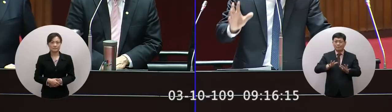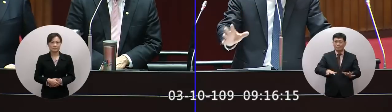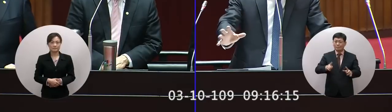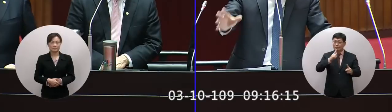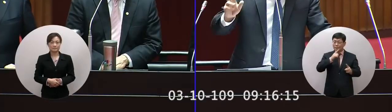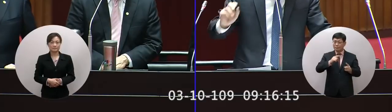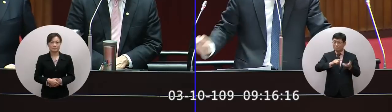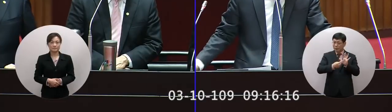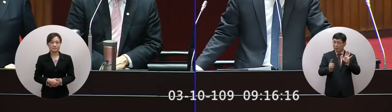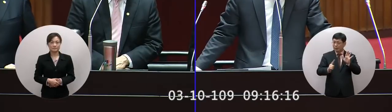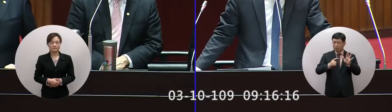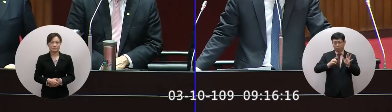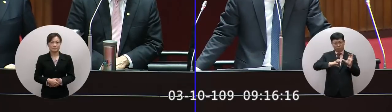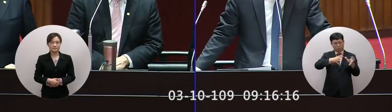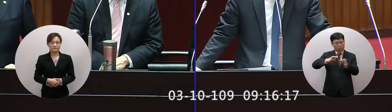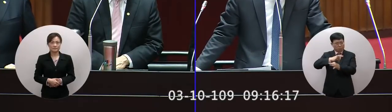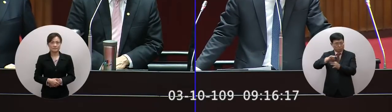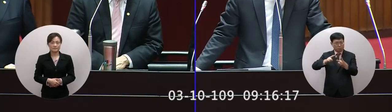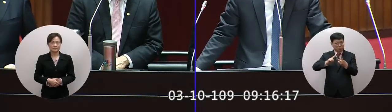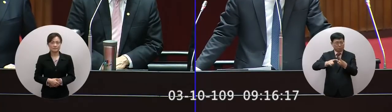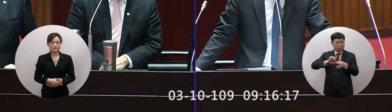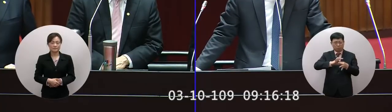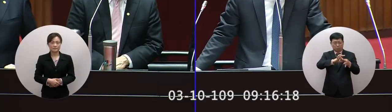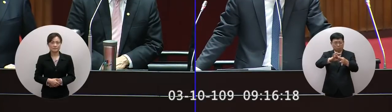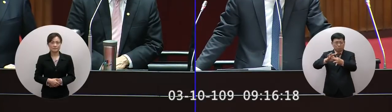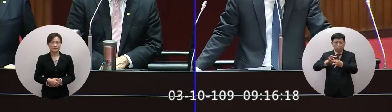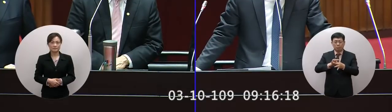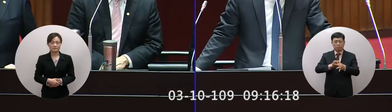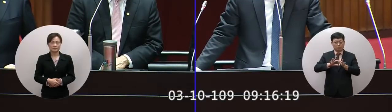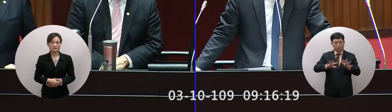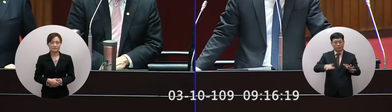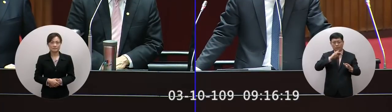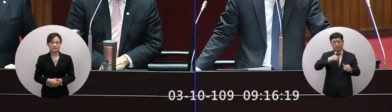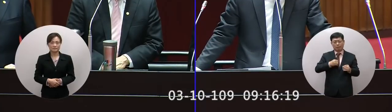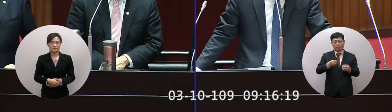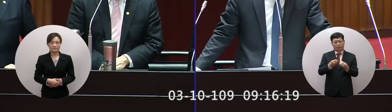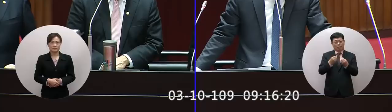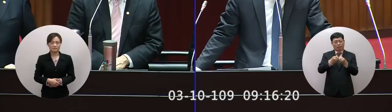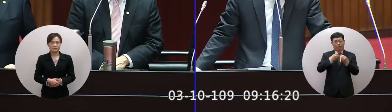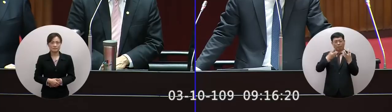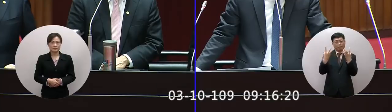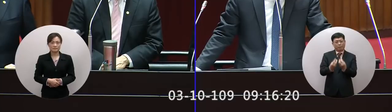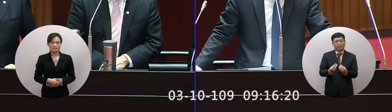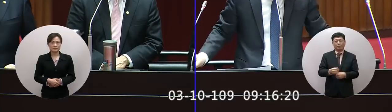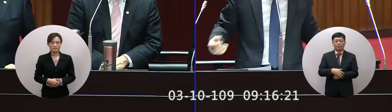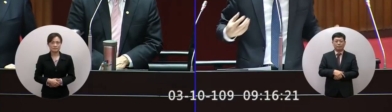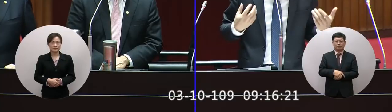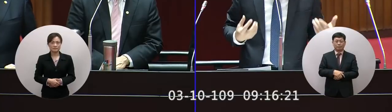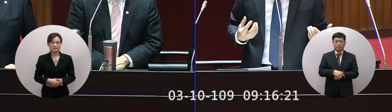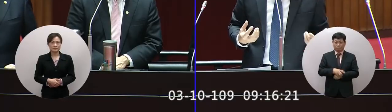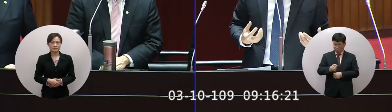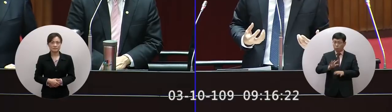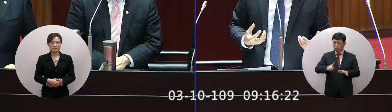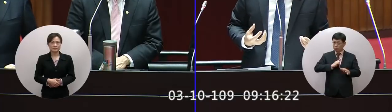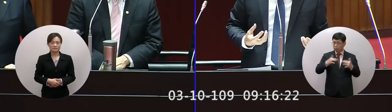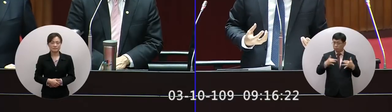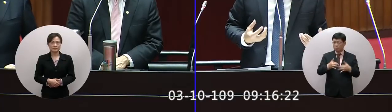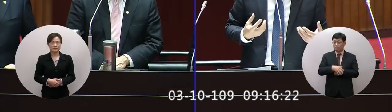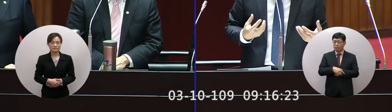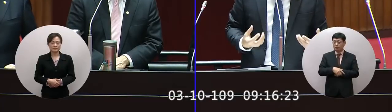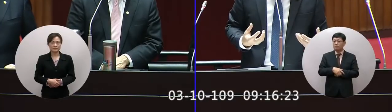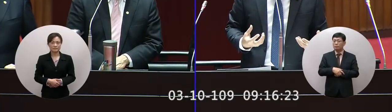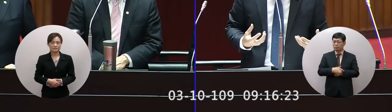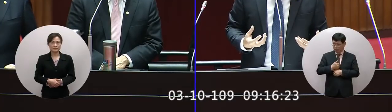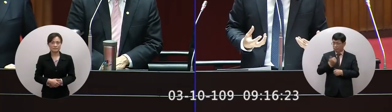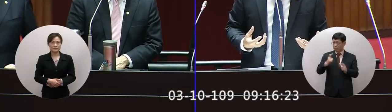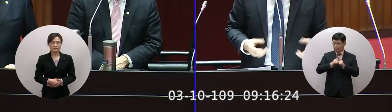相对也凸显了世界经济跟全球经济的不稳定，还有萎缩。那这是我们的挑战哦。